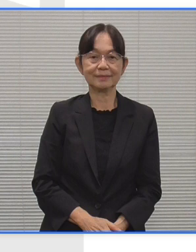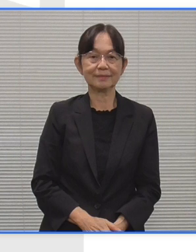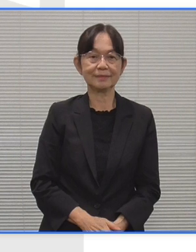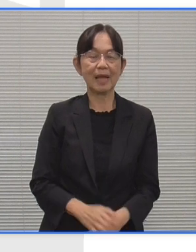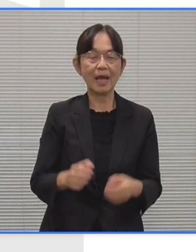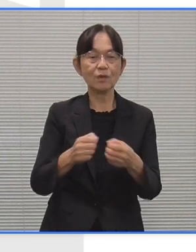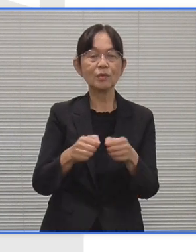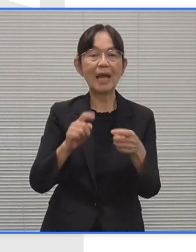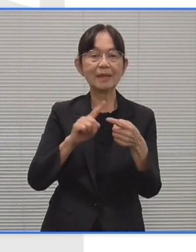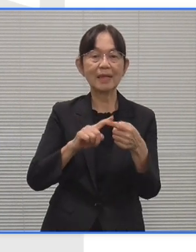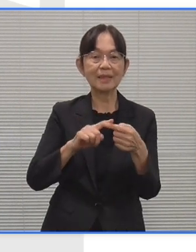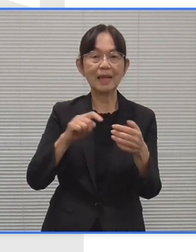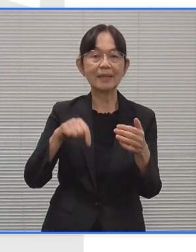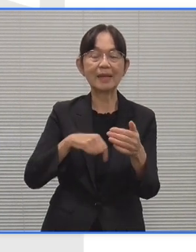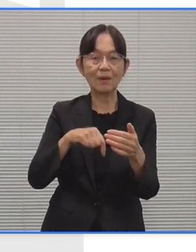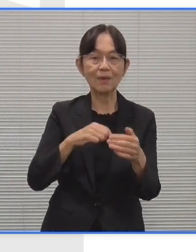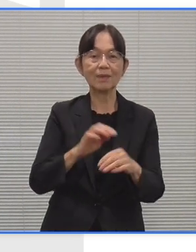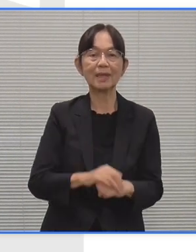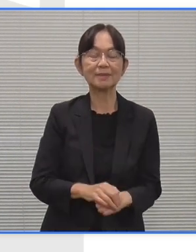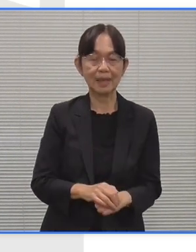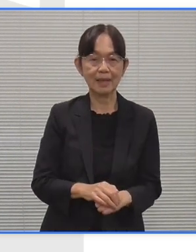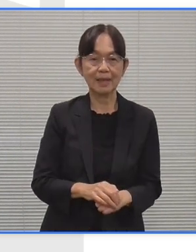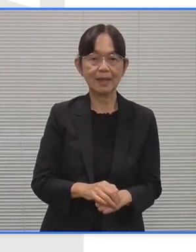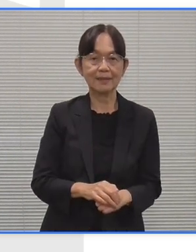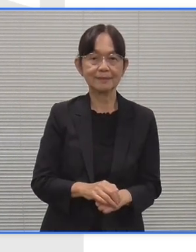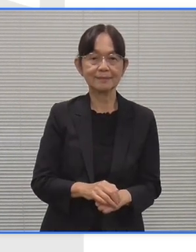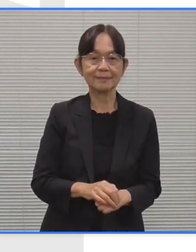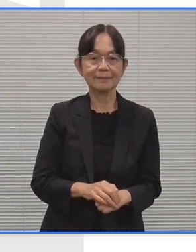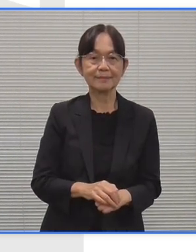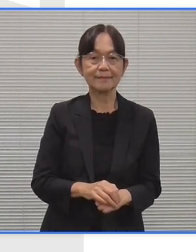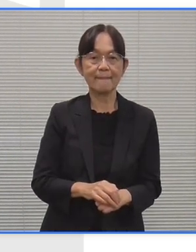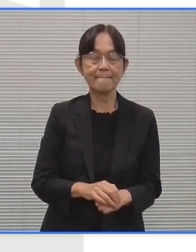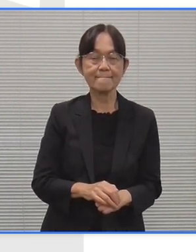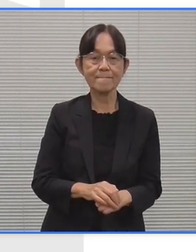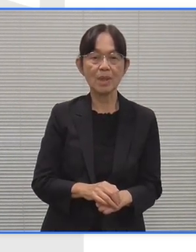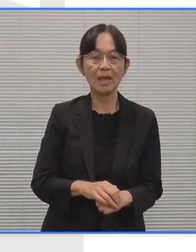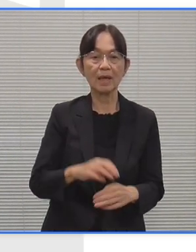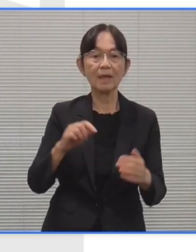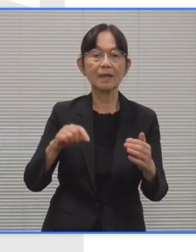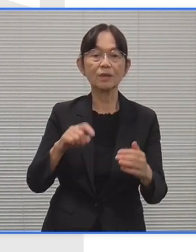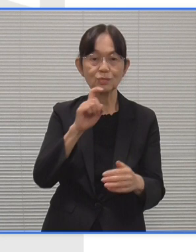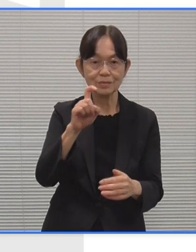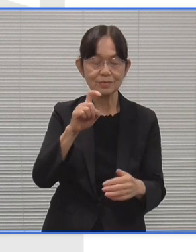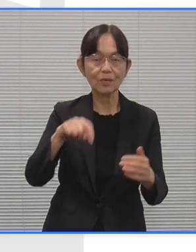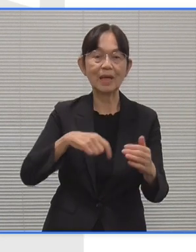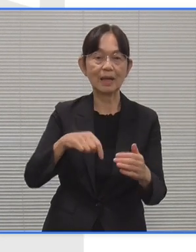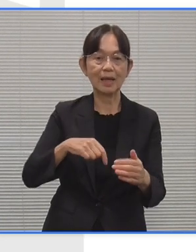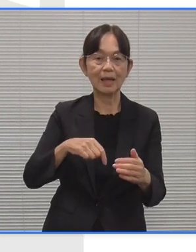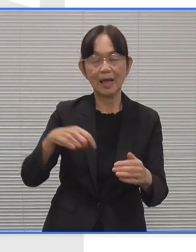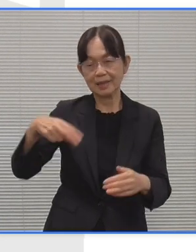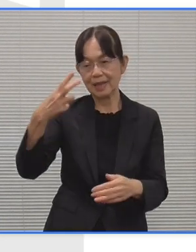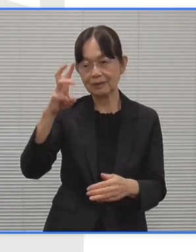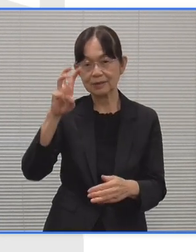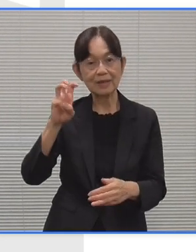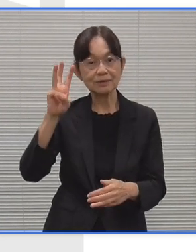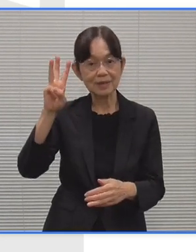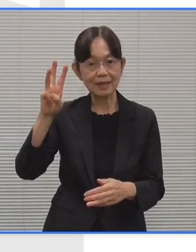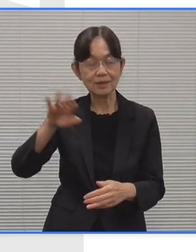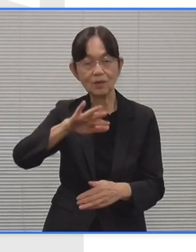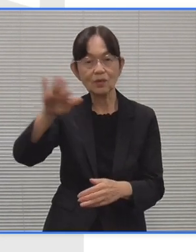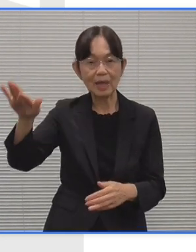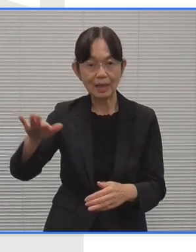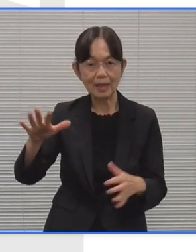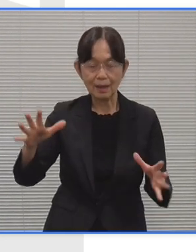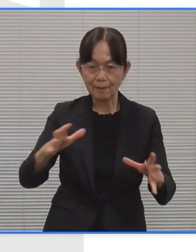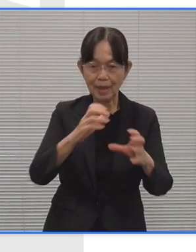具体的な内容ですけれども、この10、中で本当に233を10に、絞るというのは